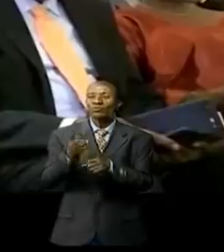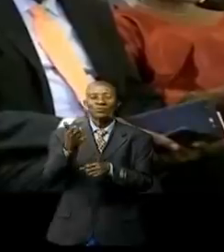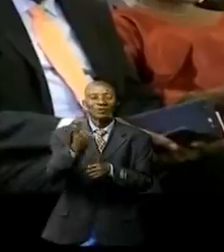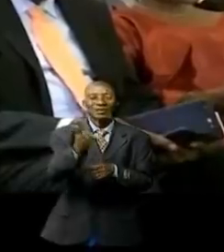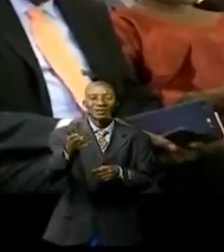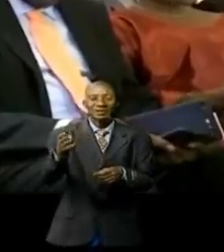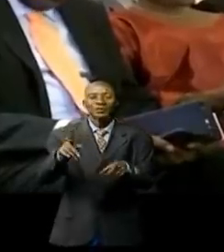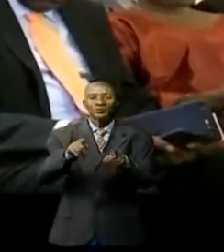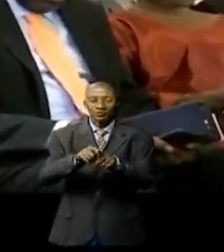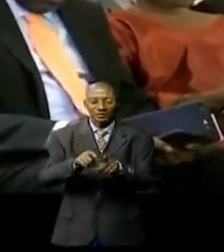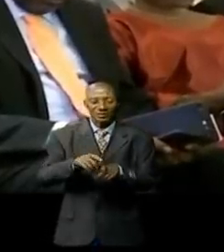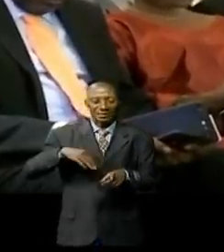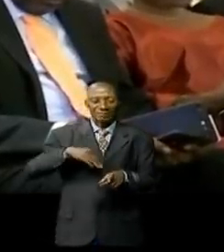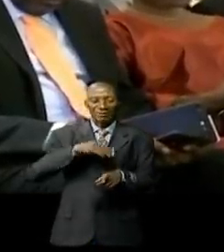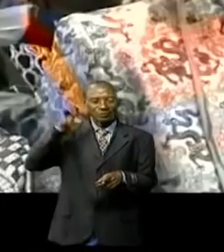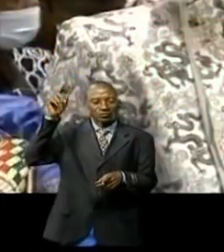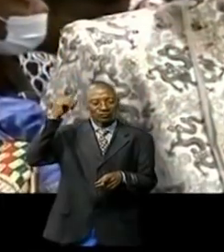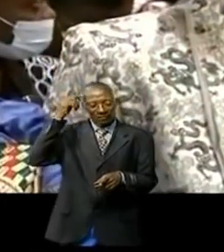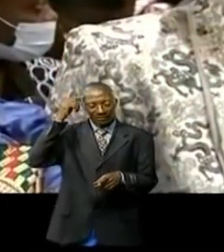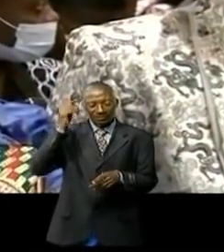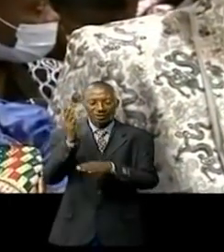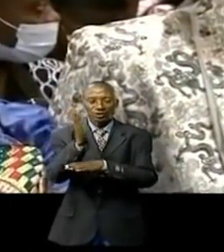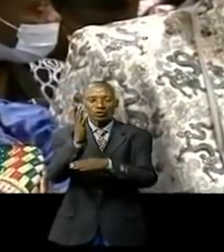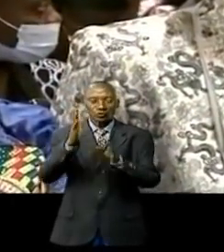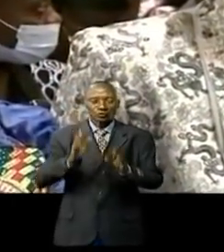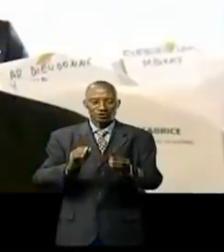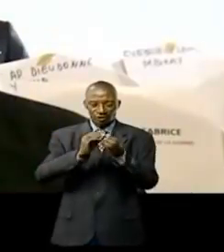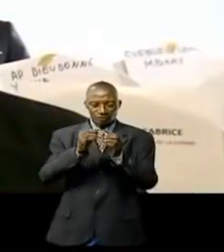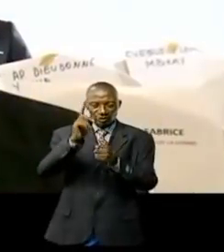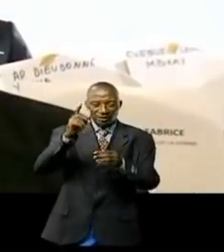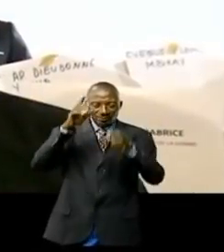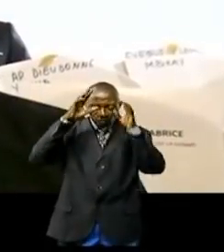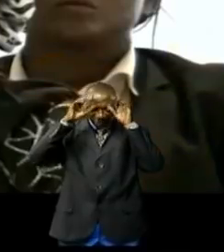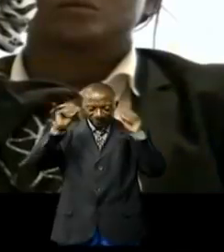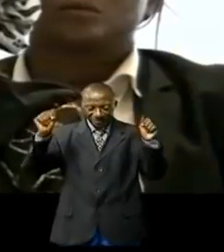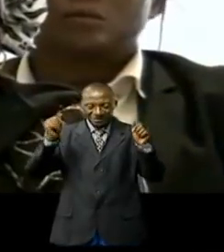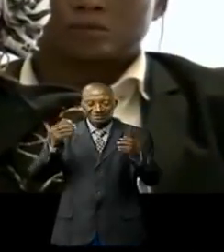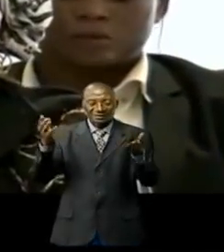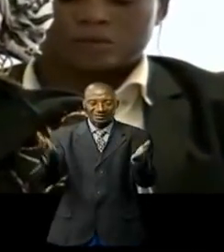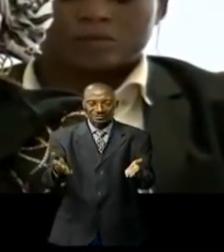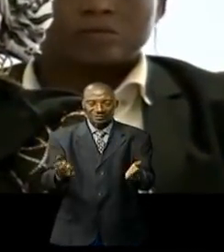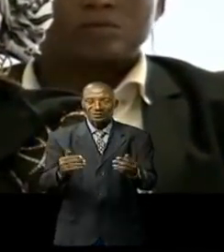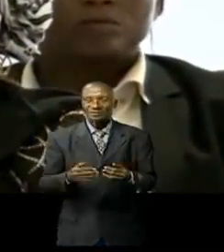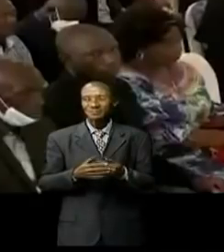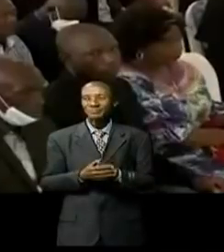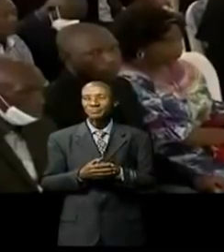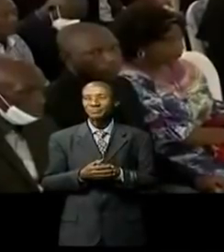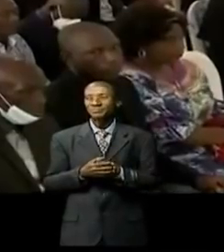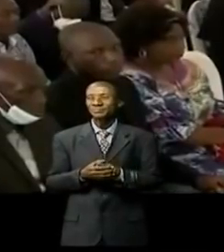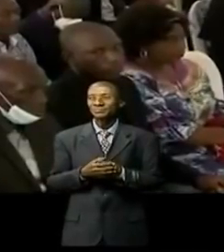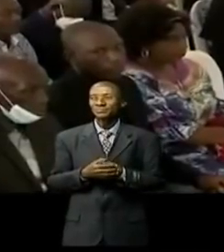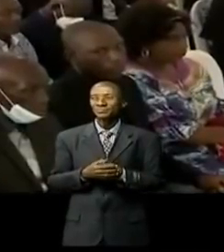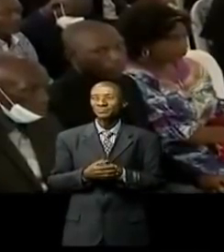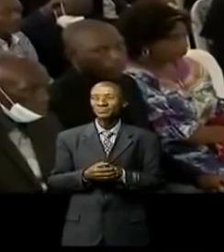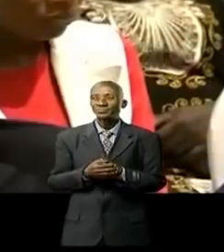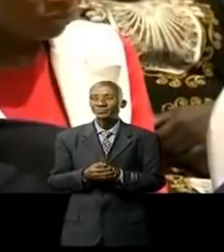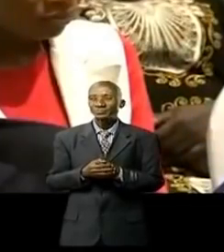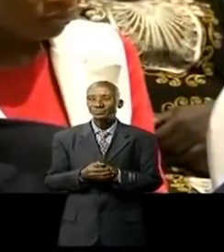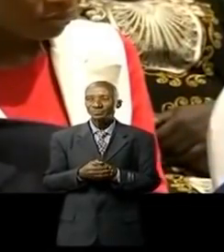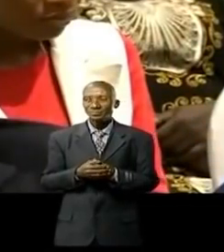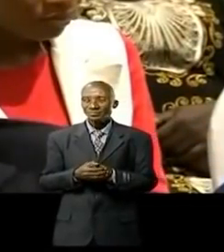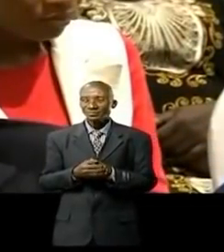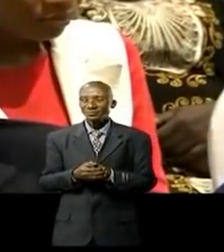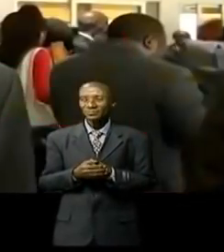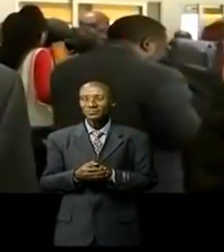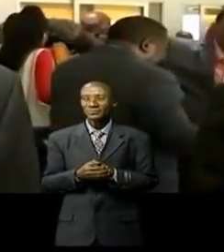le conseiller principal du chef de l'État en charge du changement des mentalités, Jacques Kangoudia. C'est une faveur, Dieu